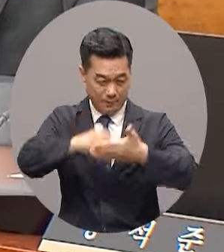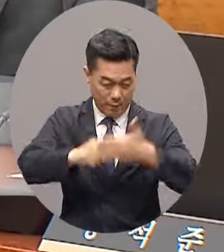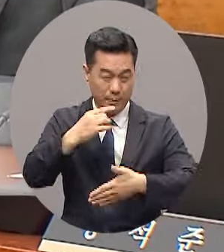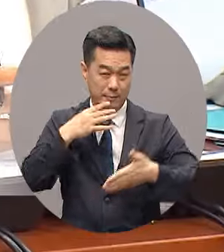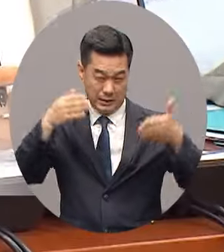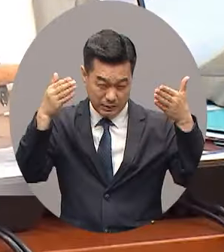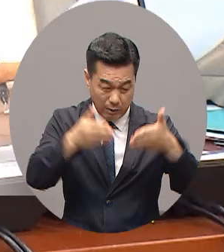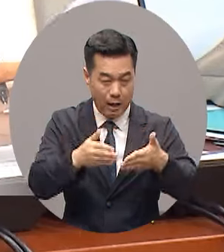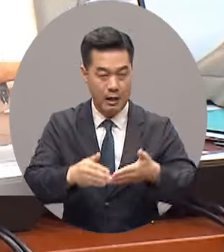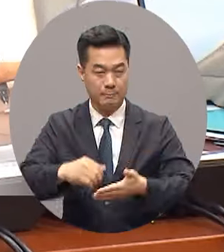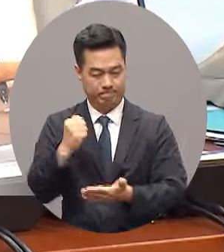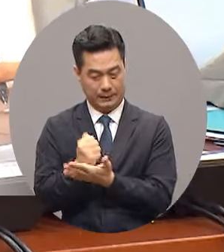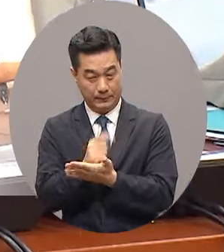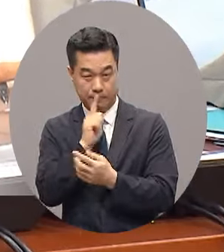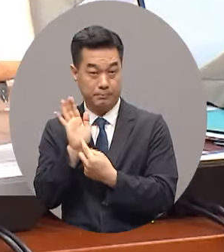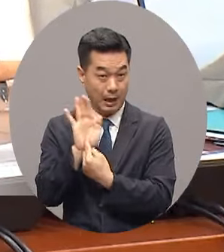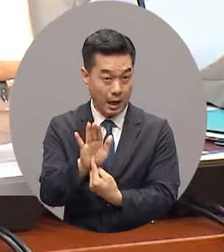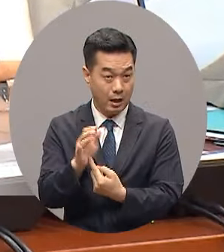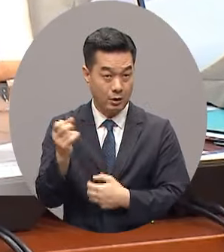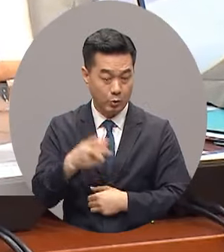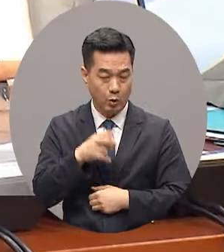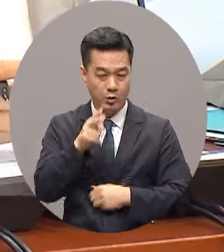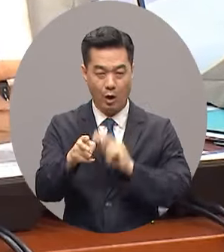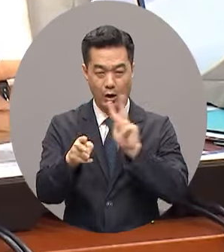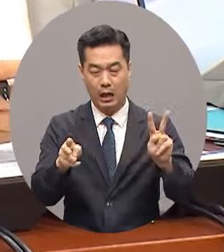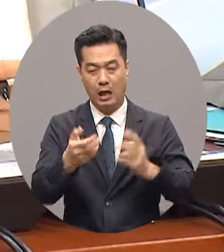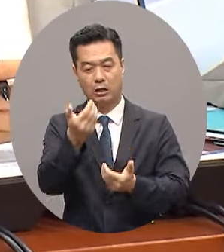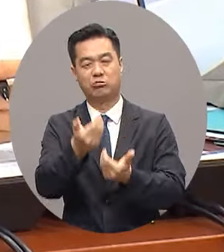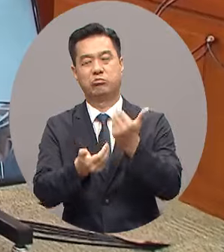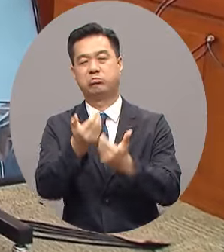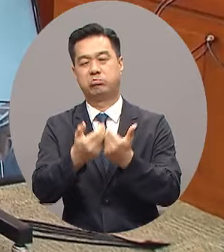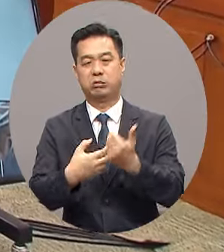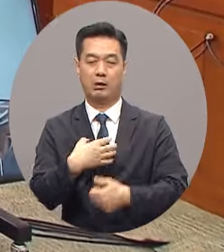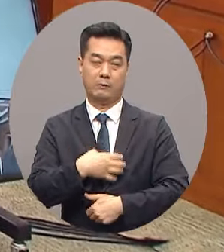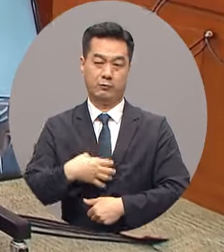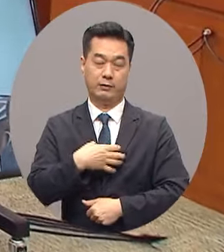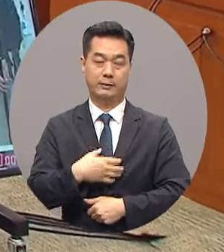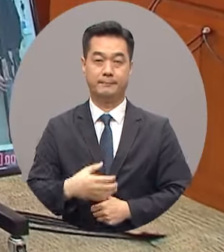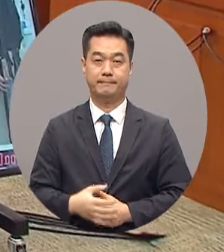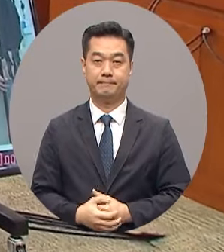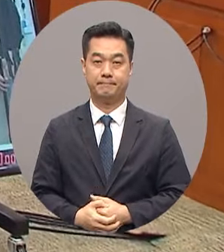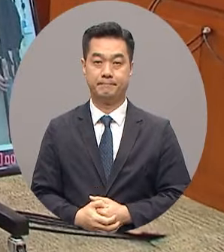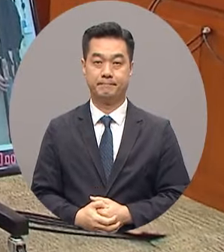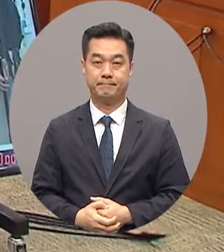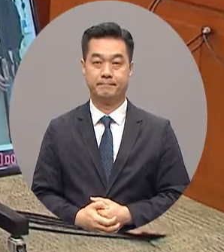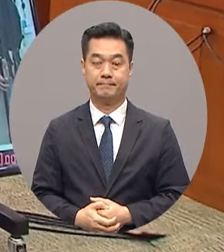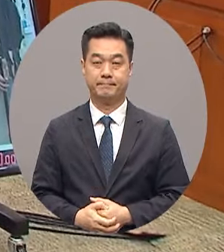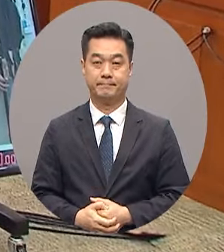열중하고 있다고 비판하고 있어 또다시 여야의 충돌이 예상됩니다. MBC 뉴스 김민영입니다.